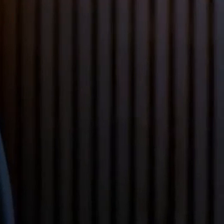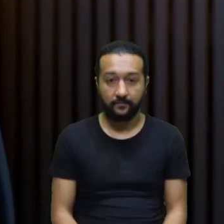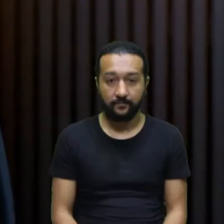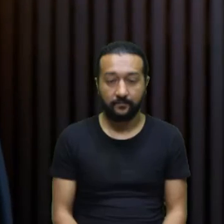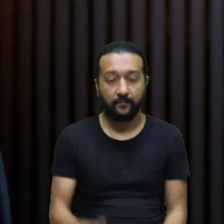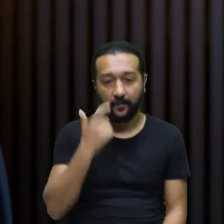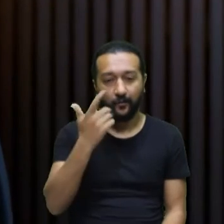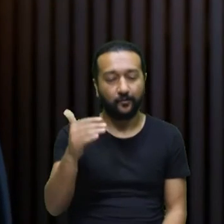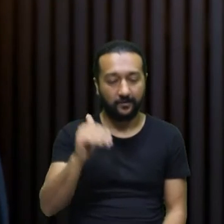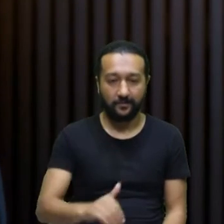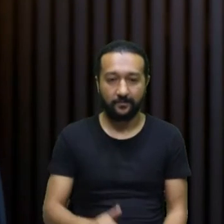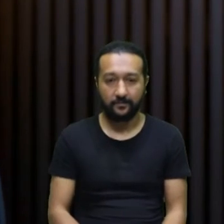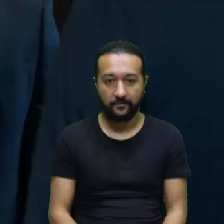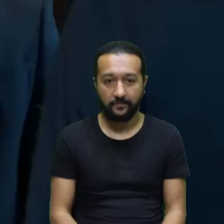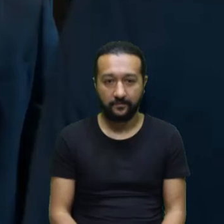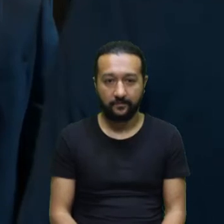arkasında. Hoş geldiniz.